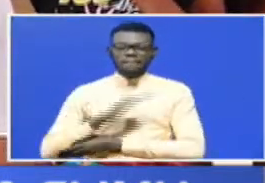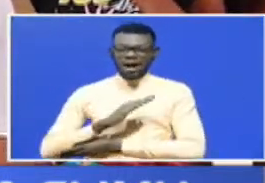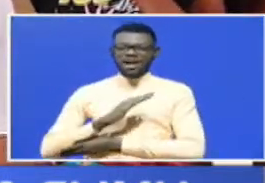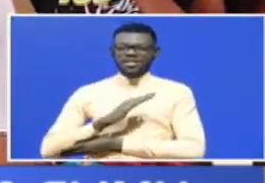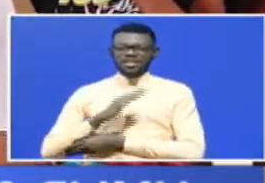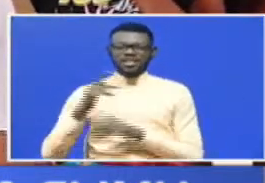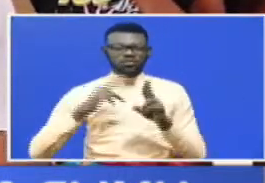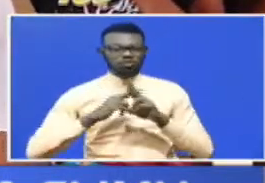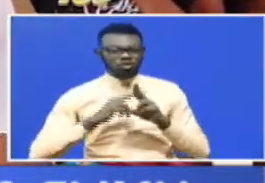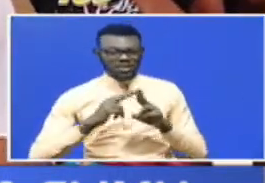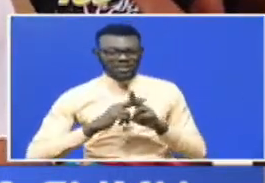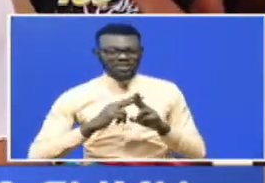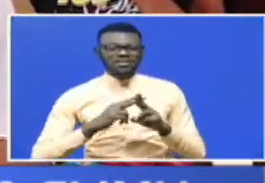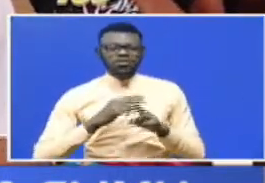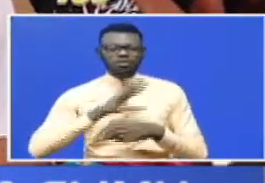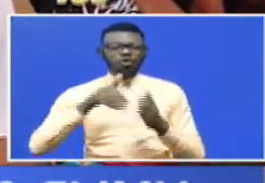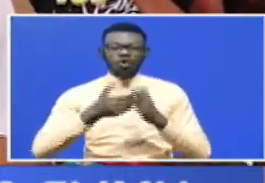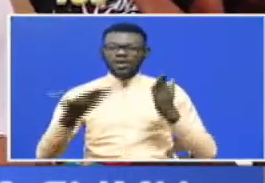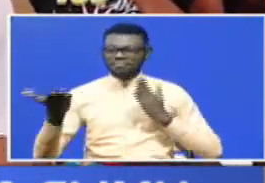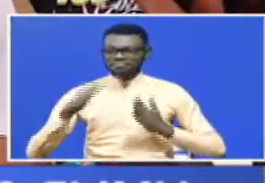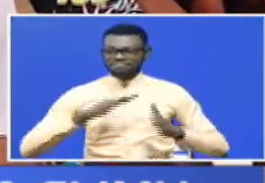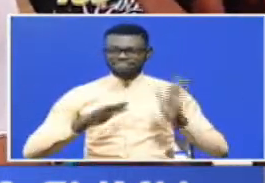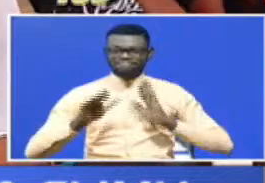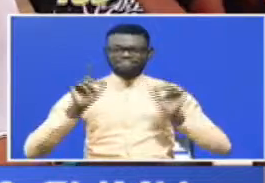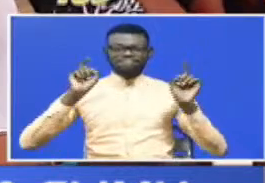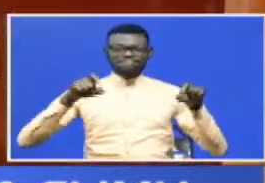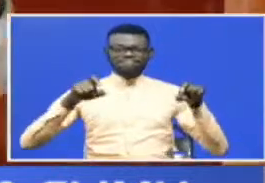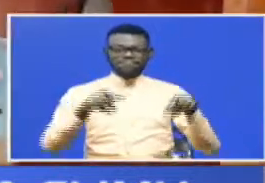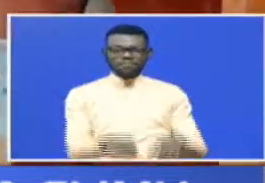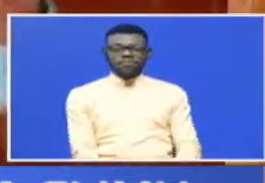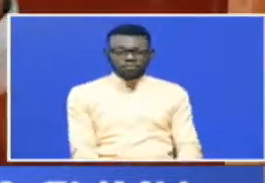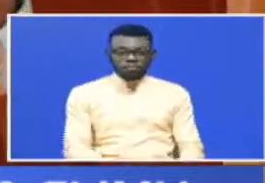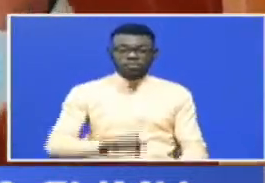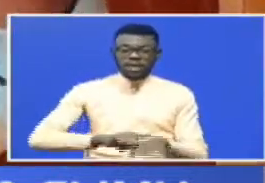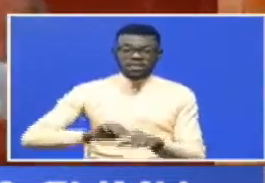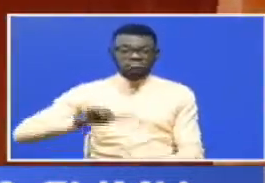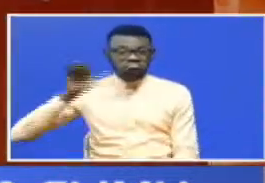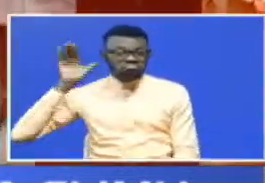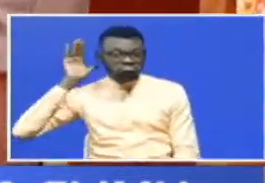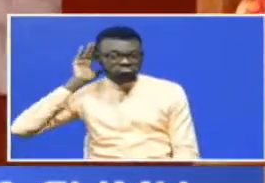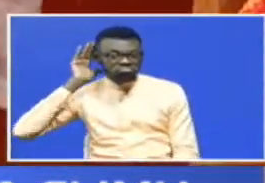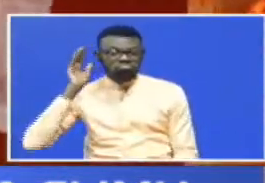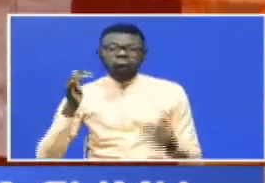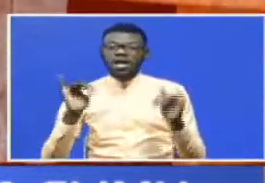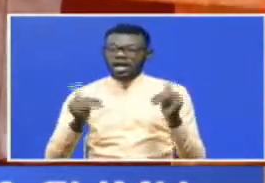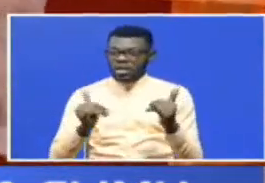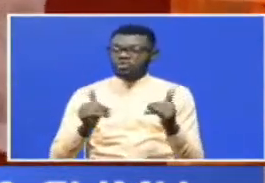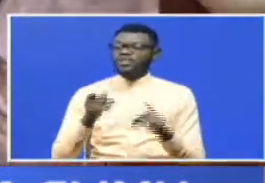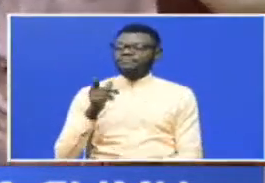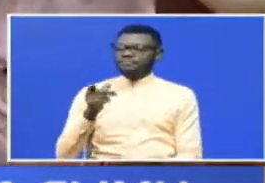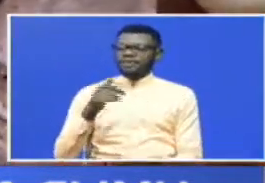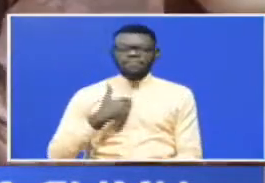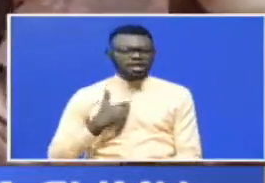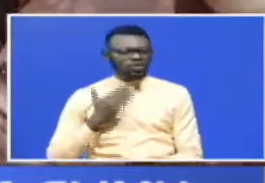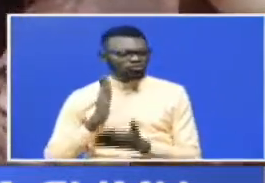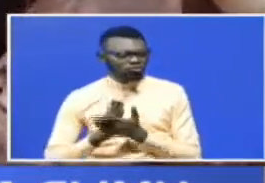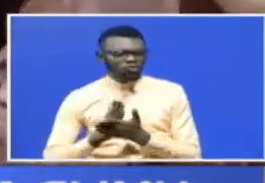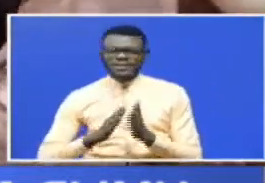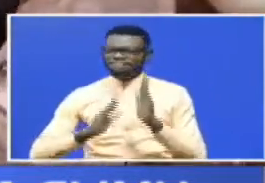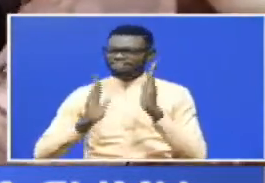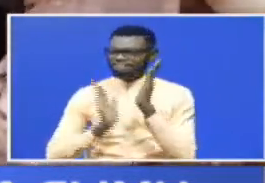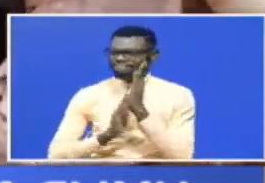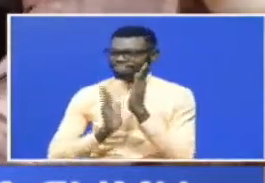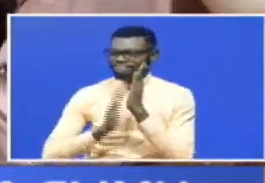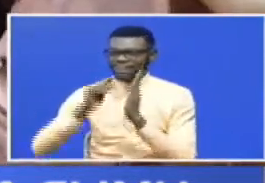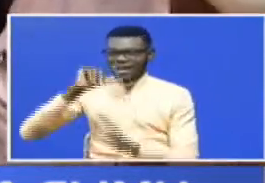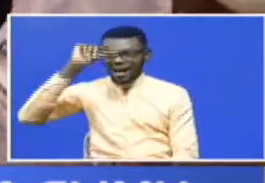shule, zinaenda kufunguliwa, watoto warudi shuleni. Niliposikia mambo hayo, nilishukuru kupongeza